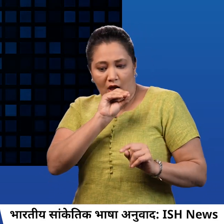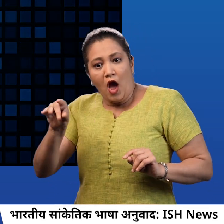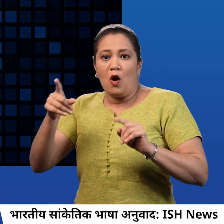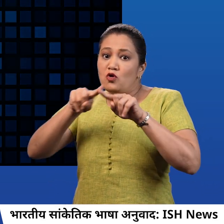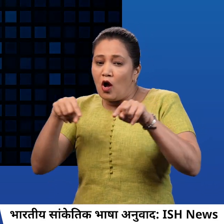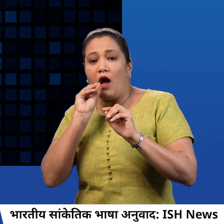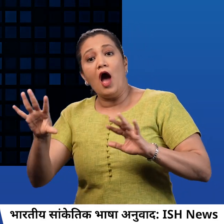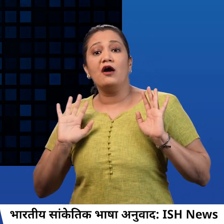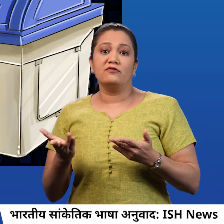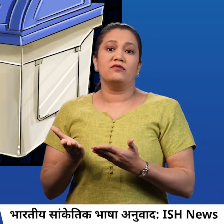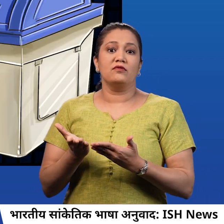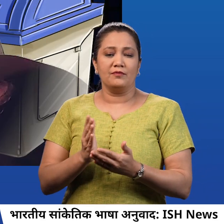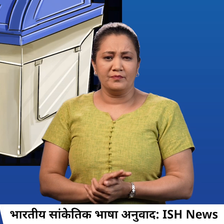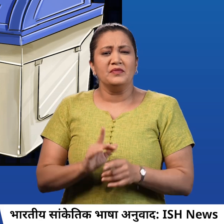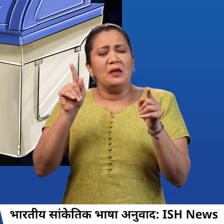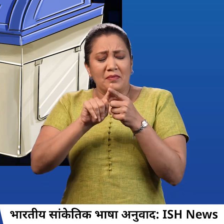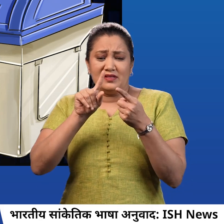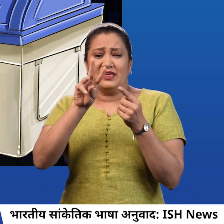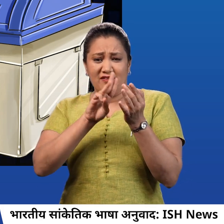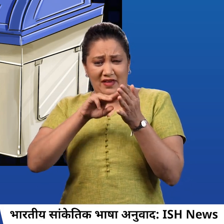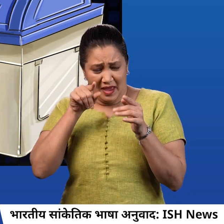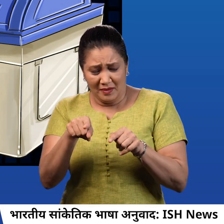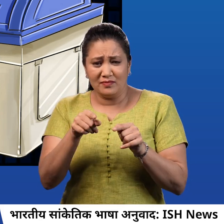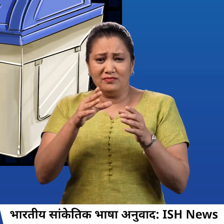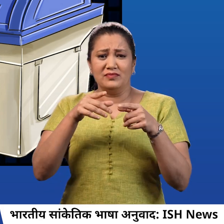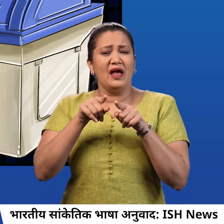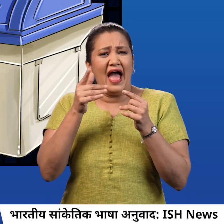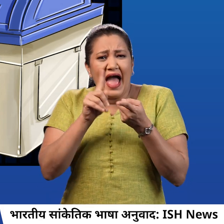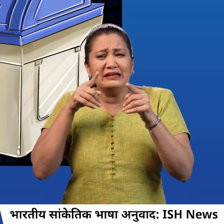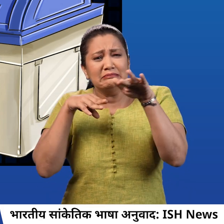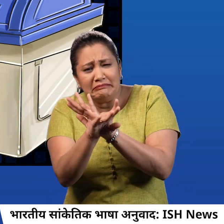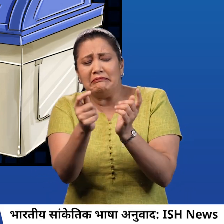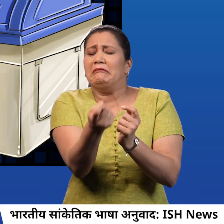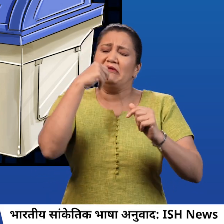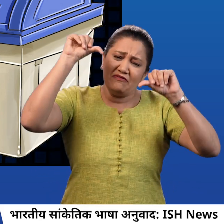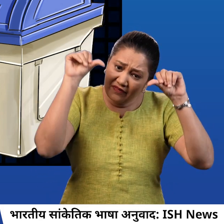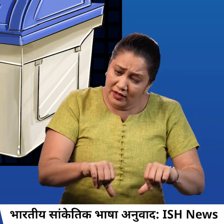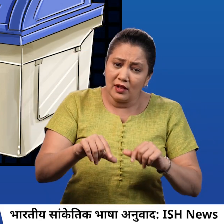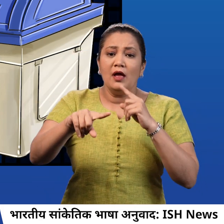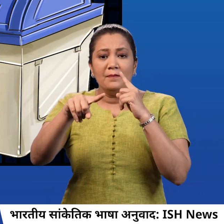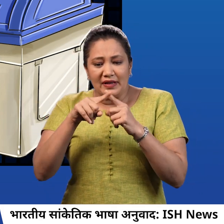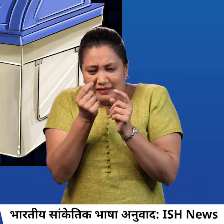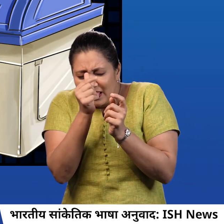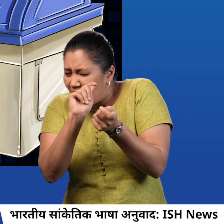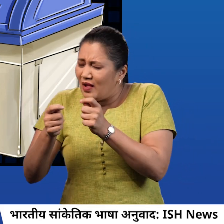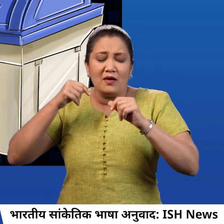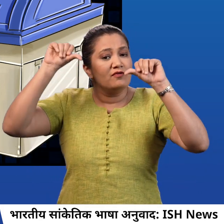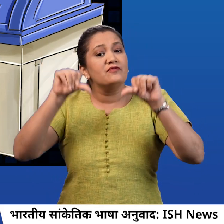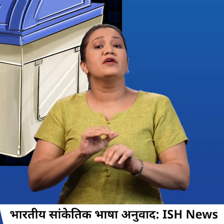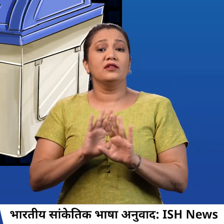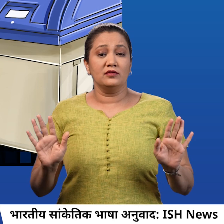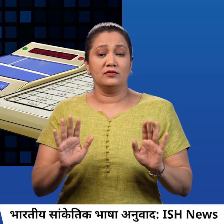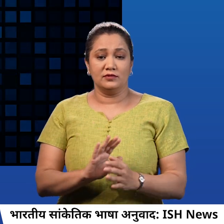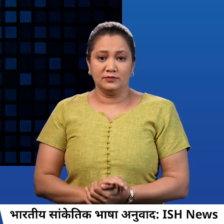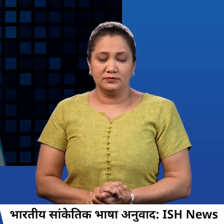त्याबाबतचा संदेशही दिला जातो. त्यामुळेच आपलं इलेक्ट्रॉनिक मतदान यंत्र हॅक करता येत नाही किंवा त्याच्याशी छेडछाडही